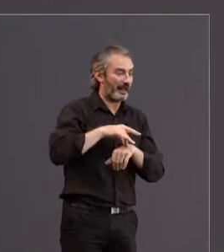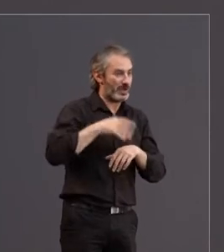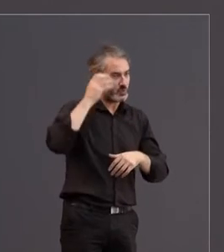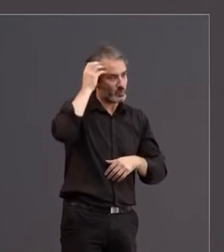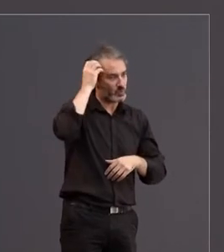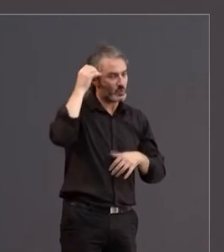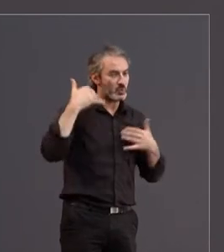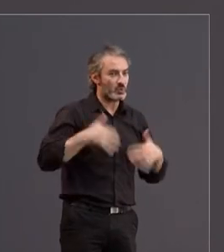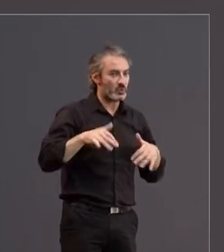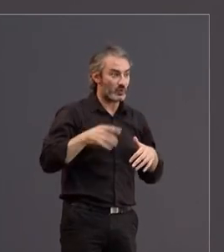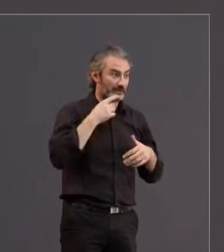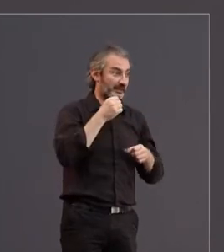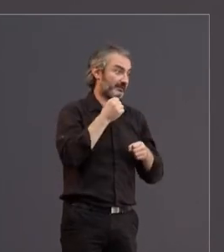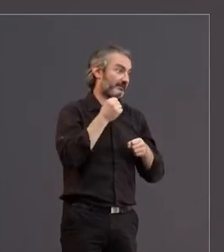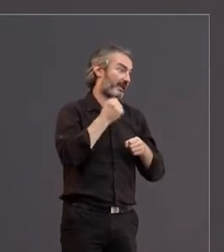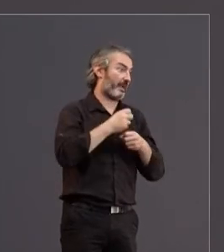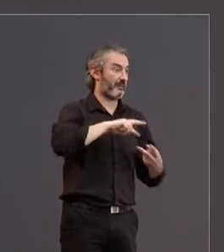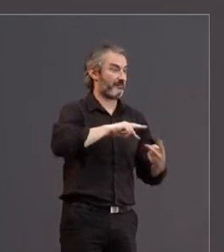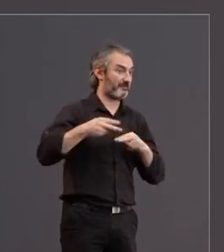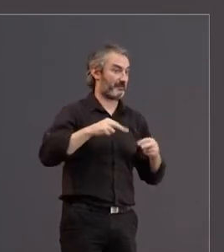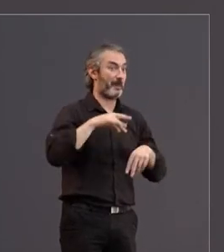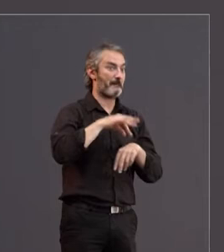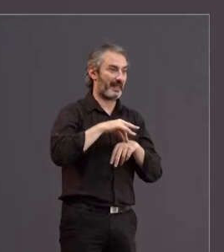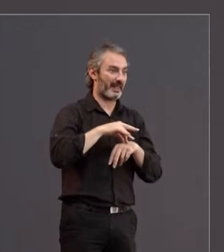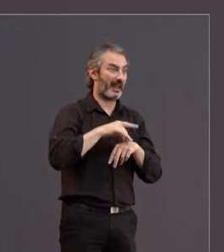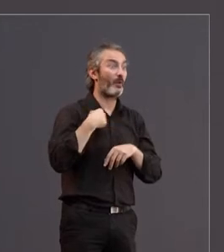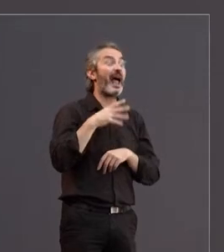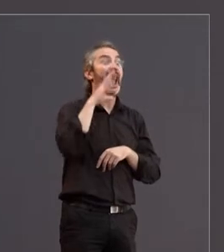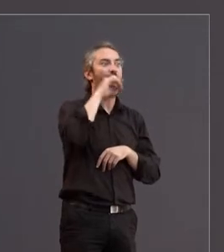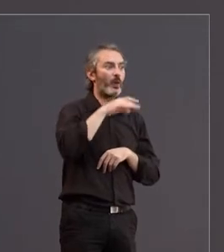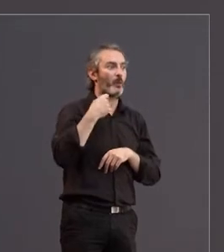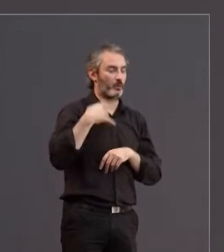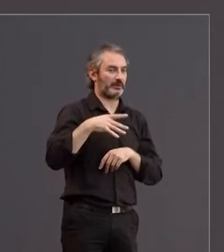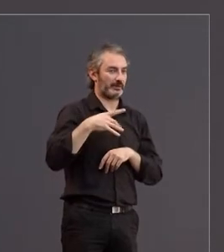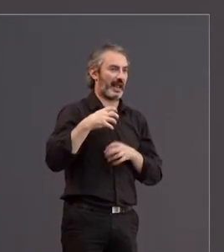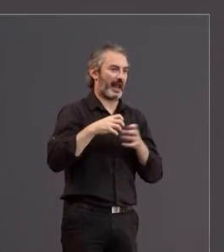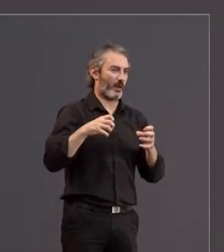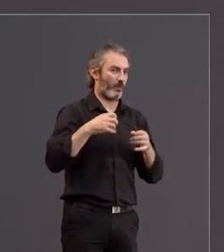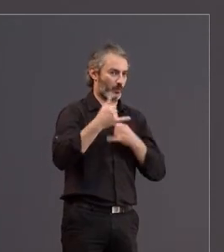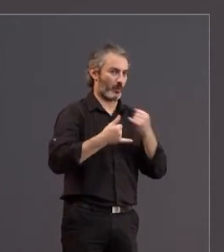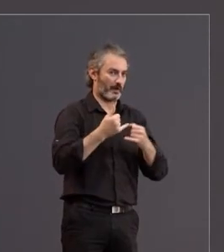vulgueu dedicar potser a la traducció mèdica, sabeu que un error realment pot costar fins i tot una vida.